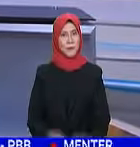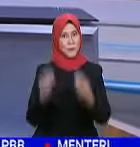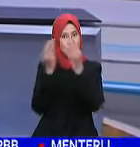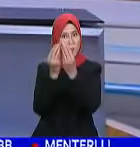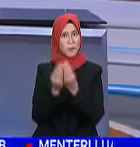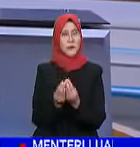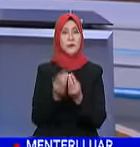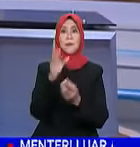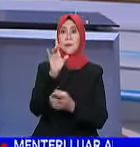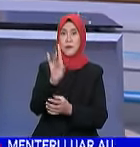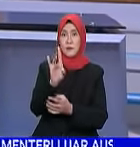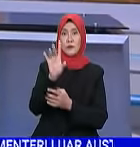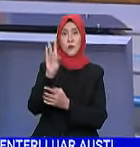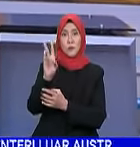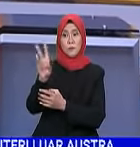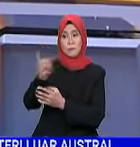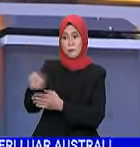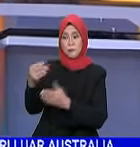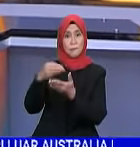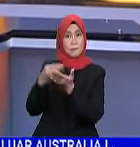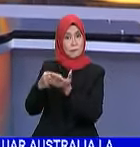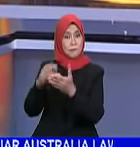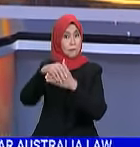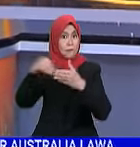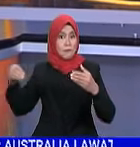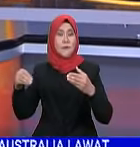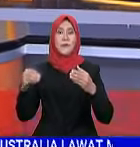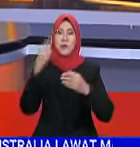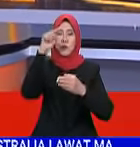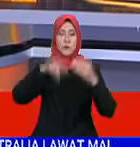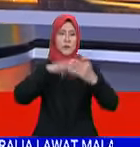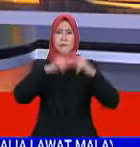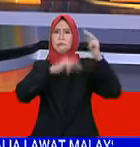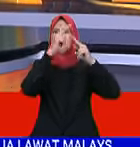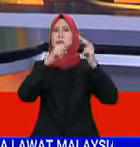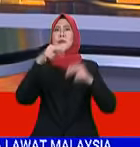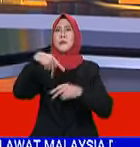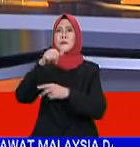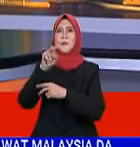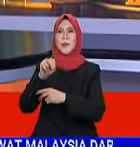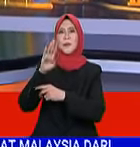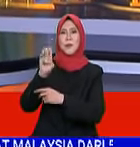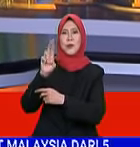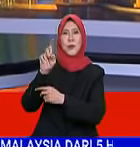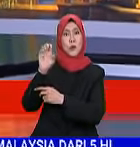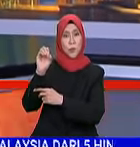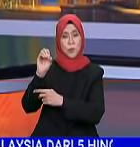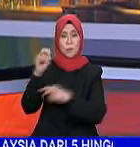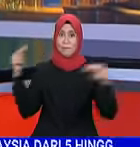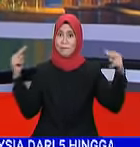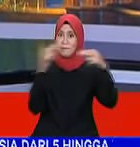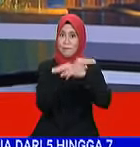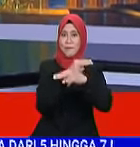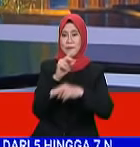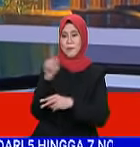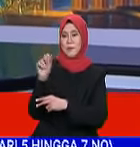Sejumlah RM877 juta ringgit diperuntukkan untuk pembinaan projek Lebuh Raya Puan Borneo Sabah bagi Zon Timur.